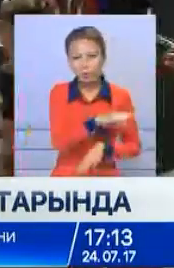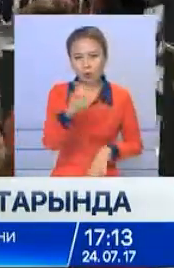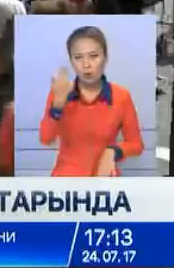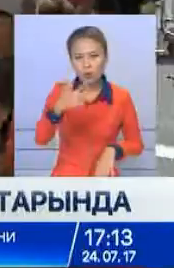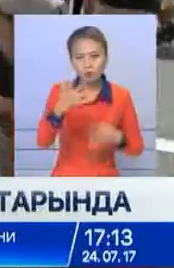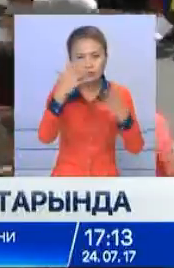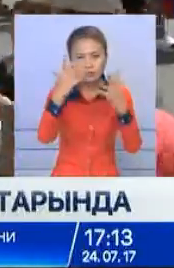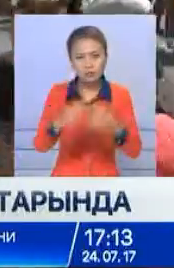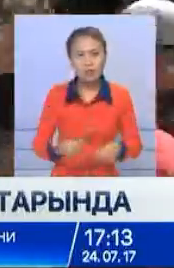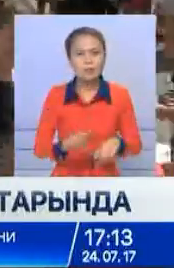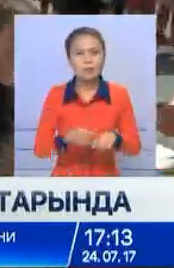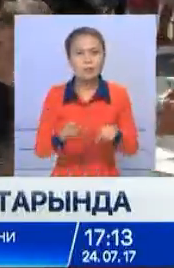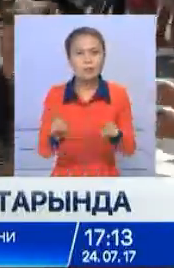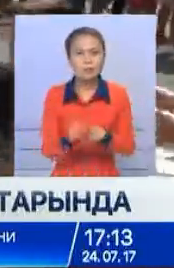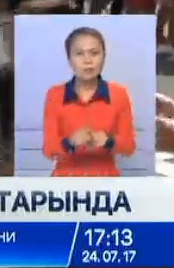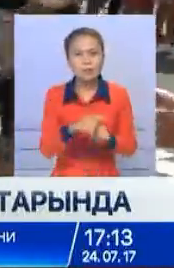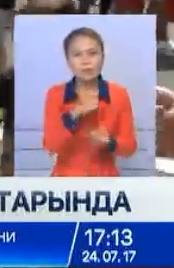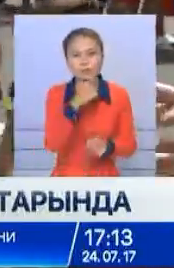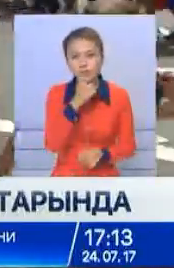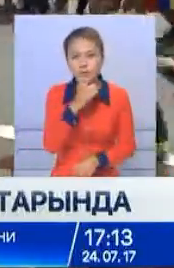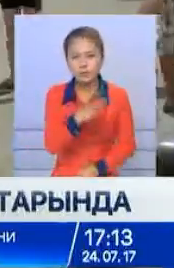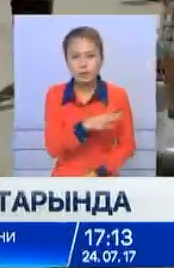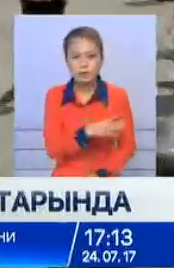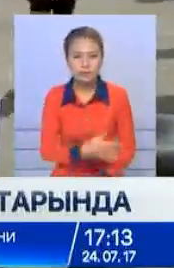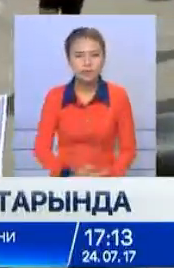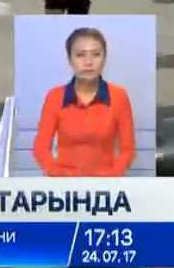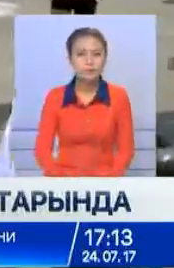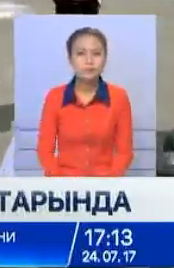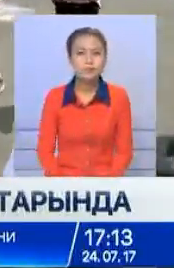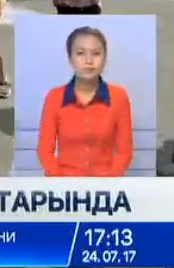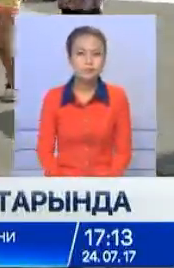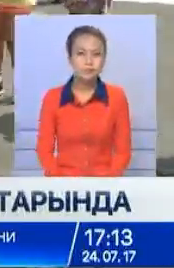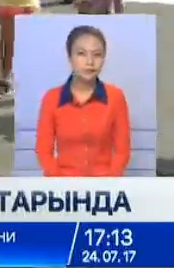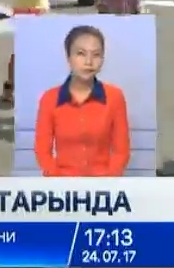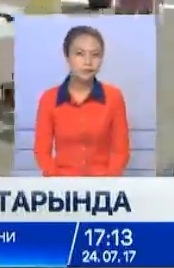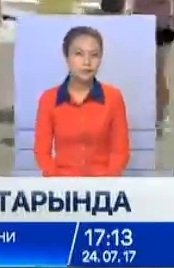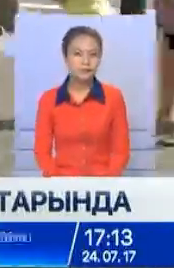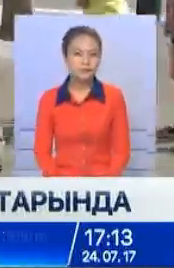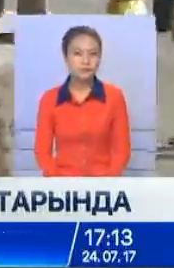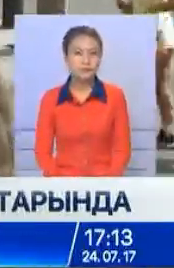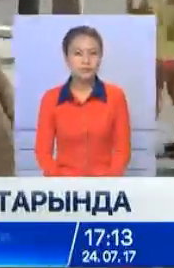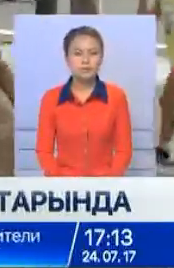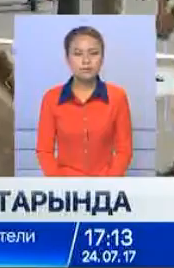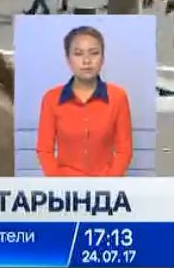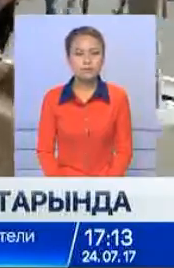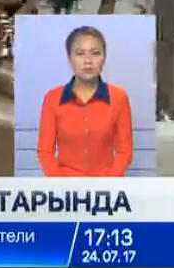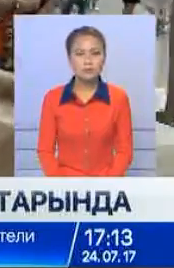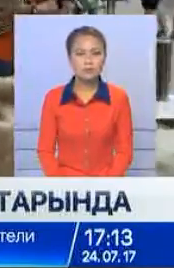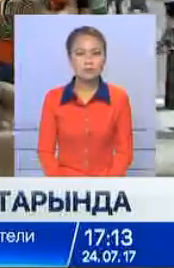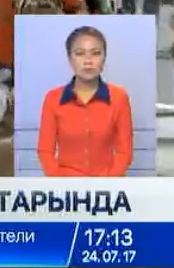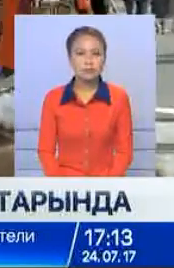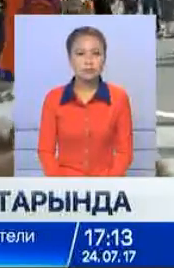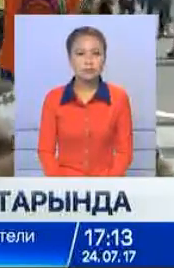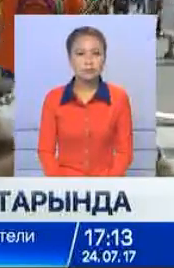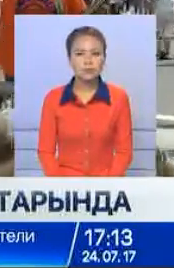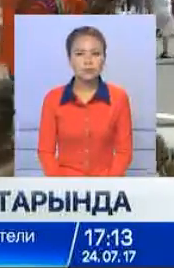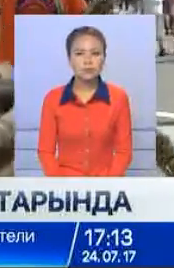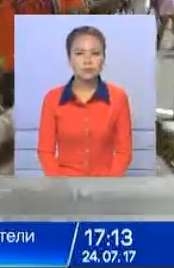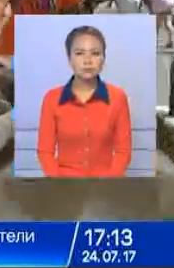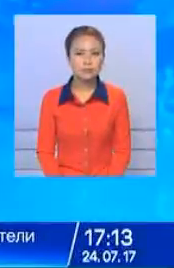ойын, 40 күн тойға айналды. Ермұхамед Мәулен, Әнуар Абдрахманов, арнайы хабар 24 үшін Франциядан.